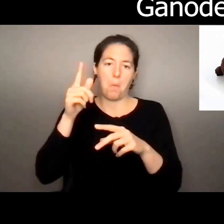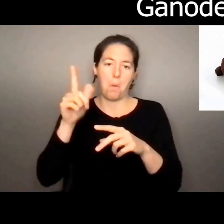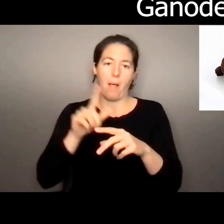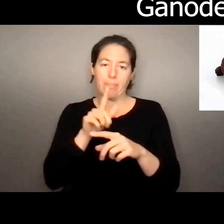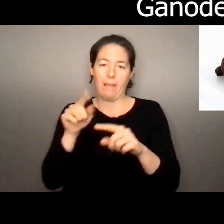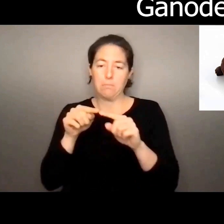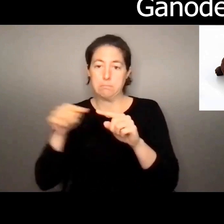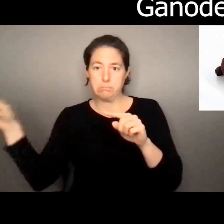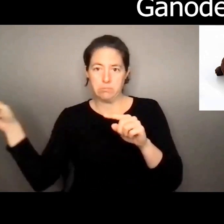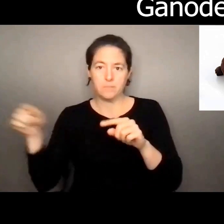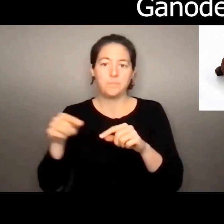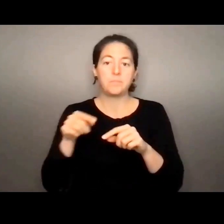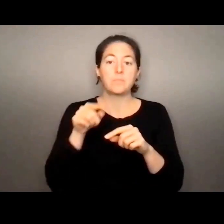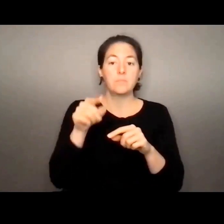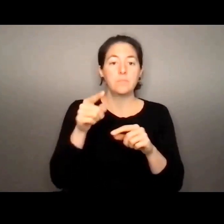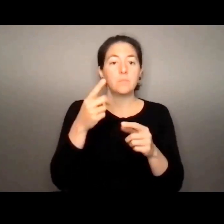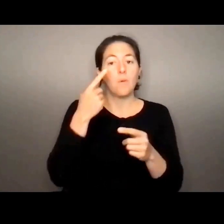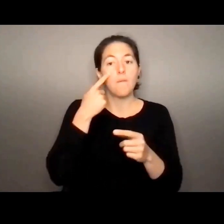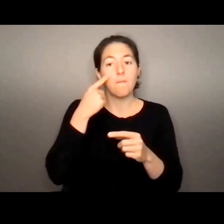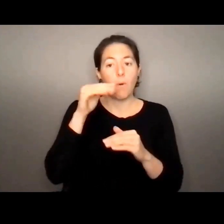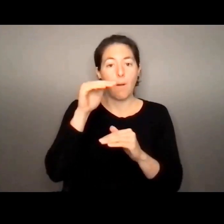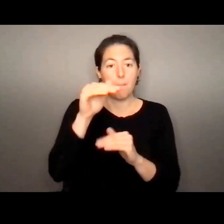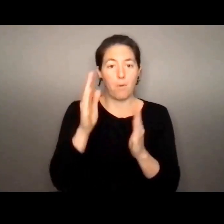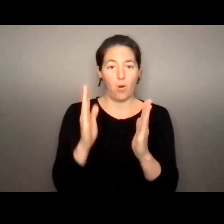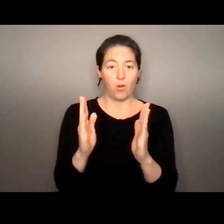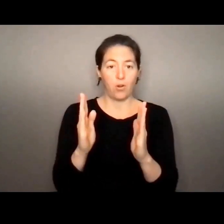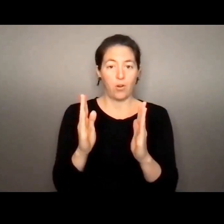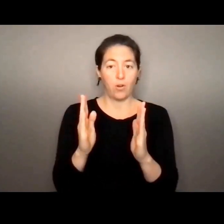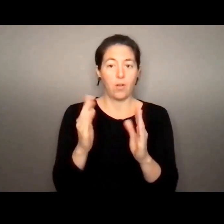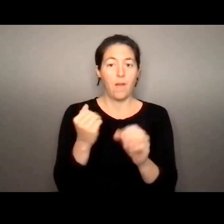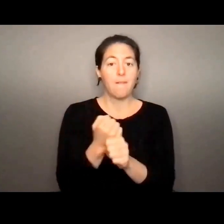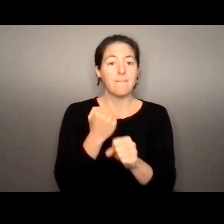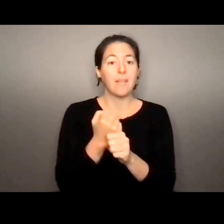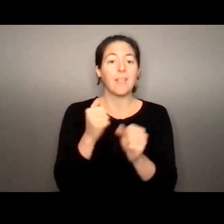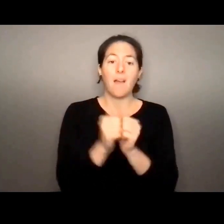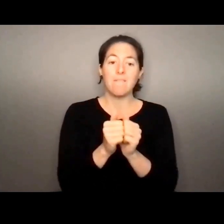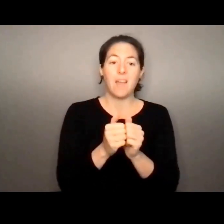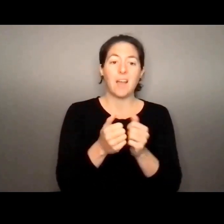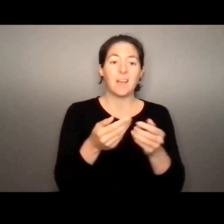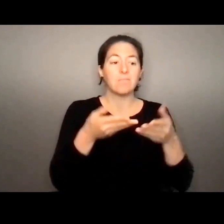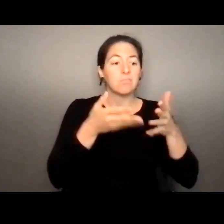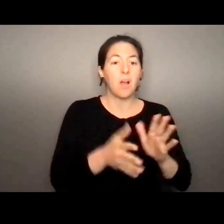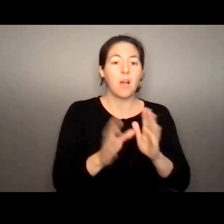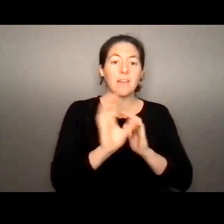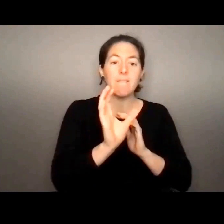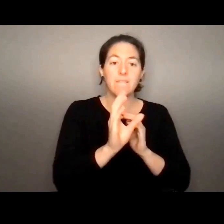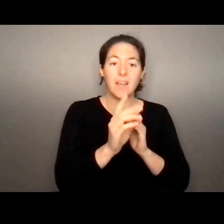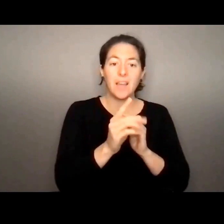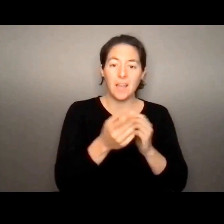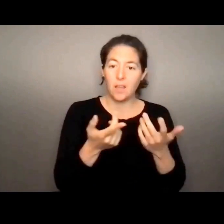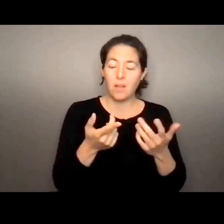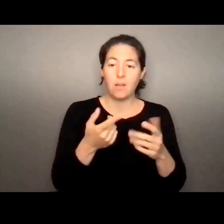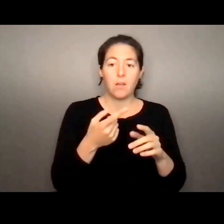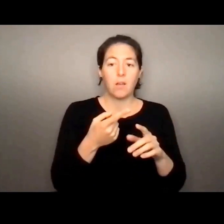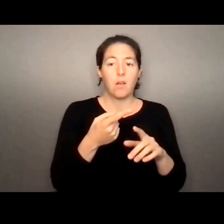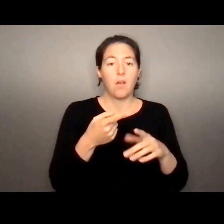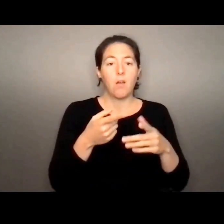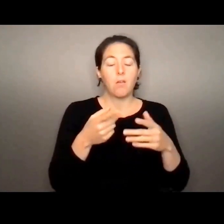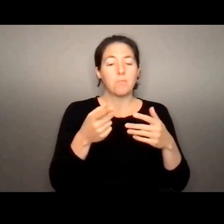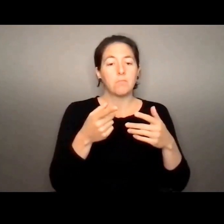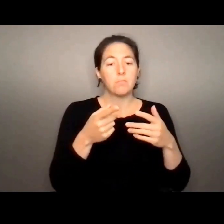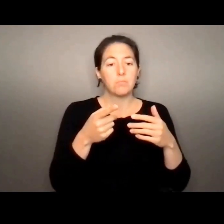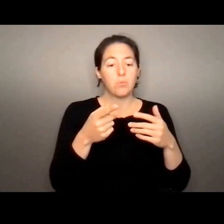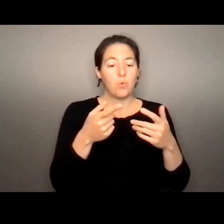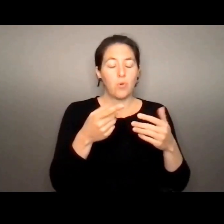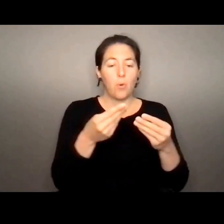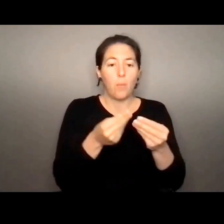espace construit comme ça, on voit un bloc qui a été fait à partir de morts de café, de sciure de bois, de déchets agricoles, dans